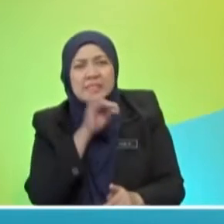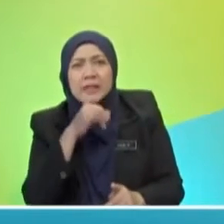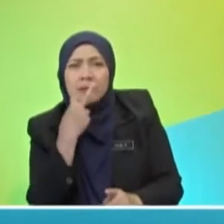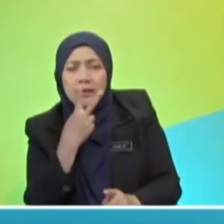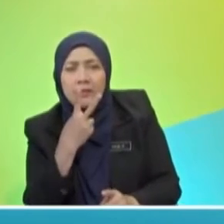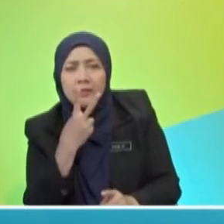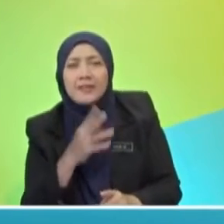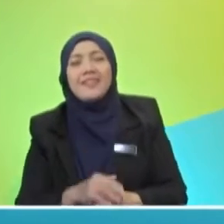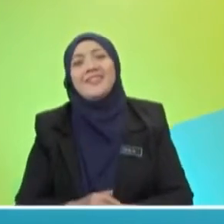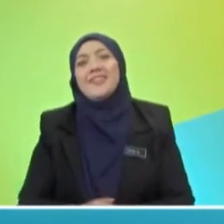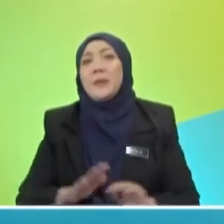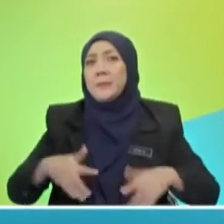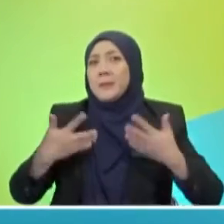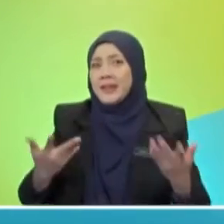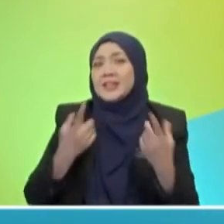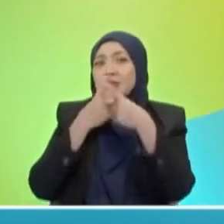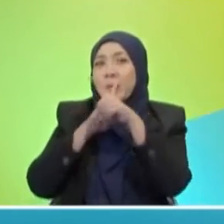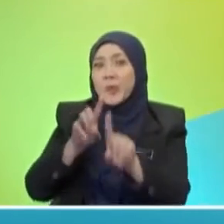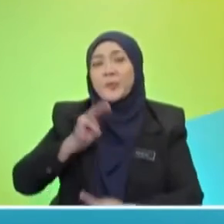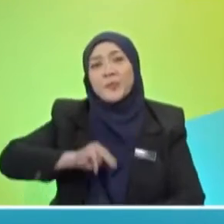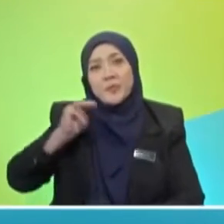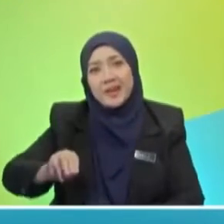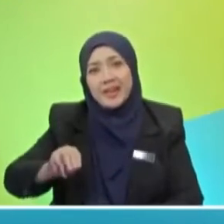Baik, Munzir dah tulis. Baik, kita minta